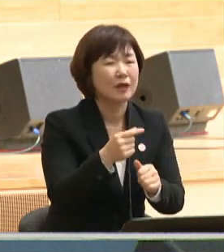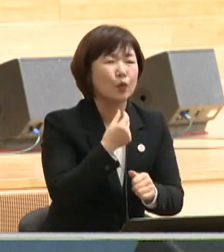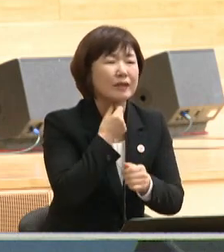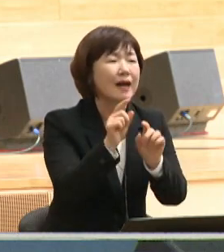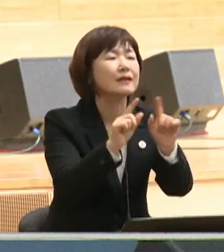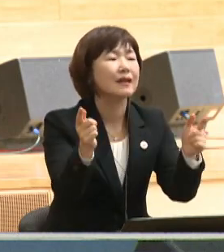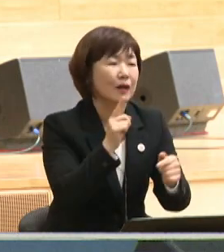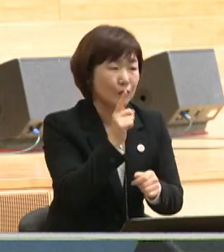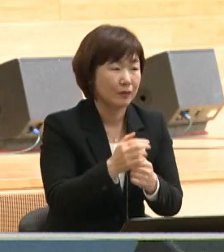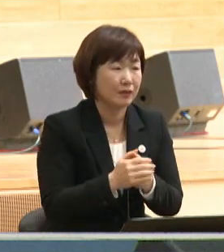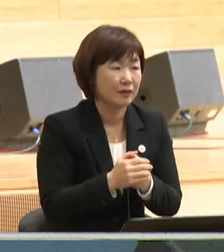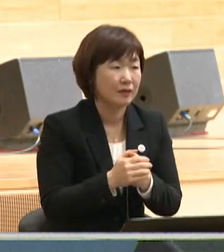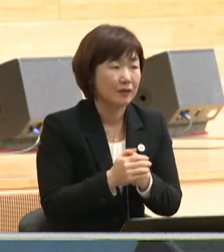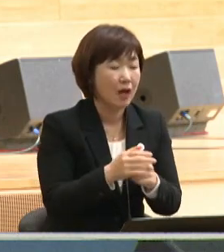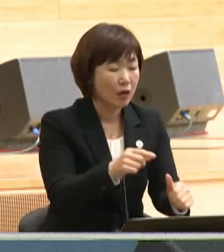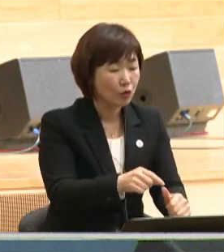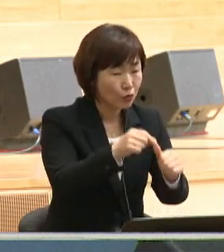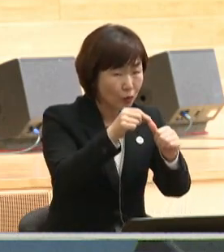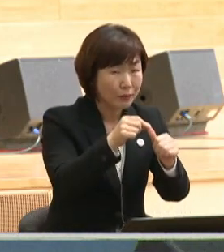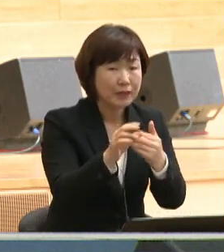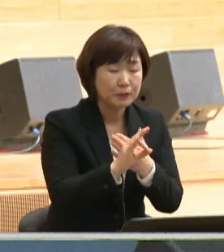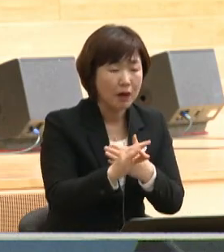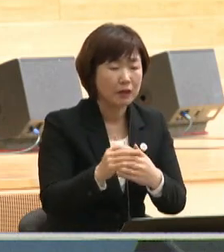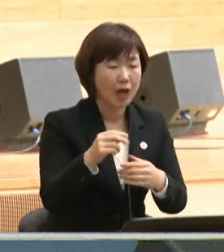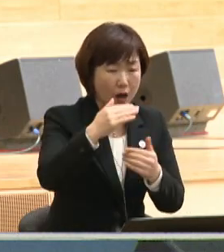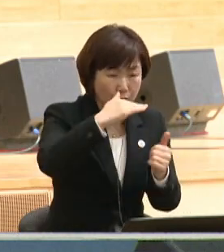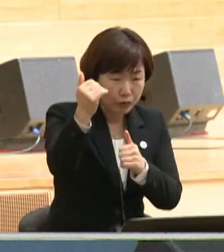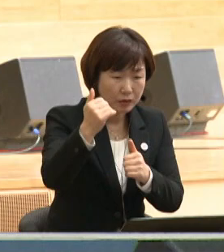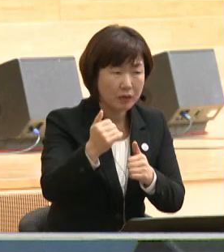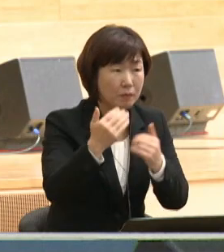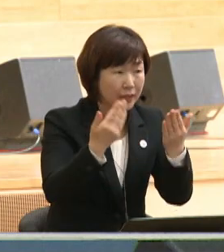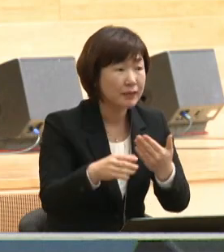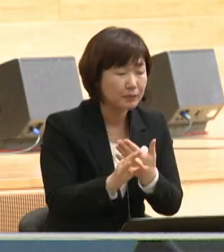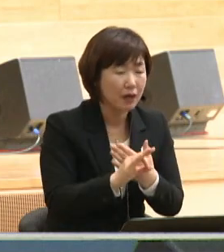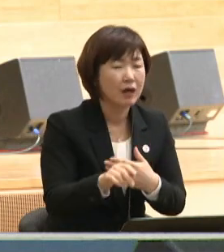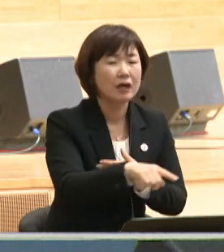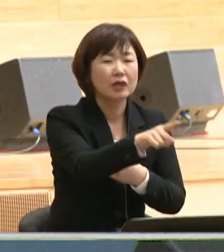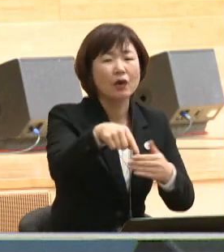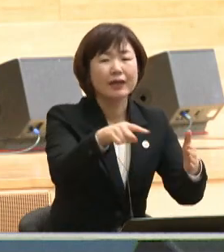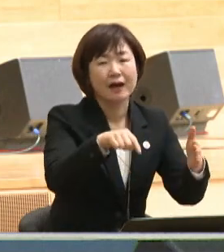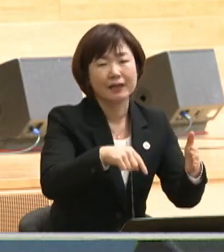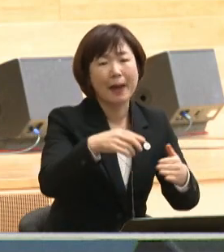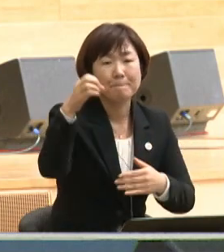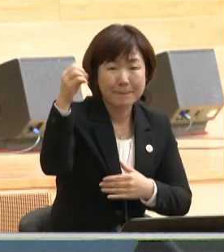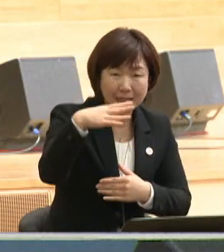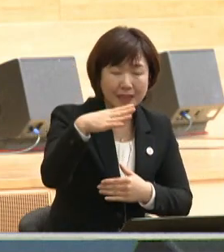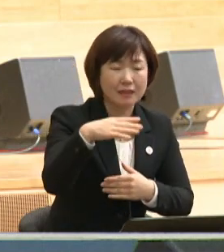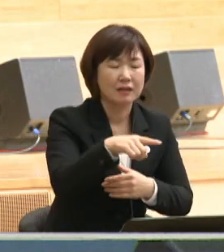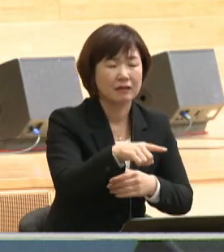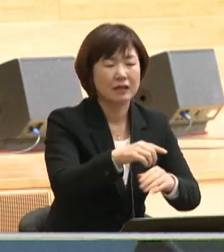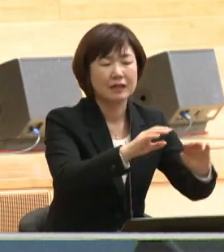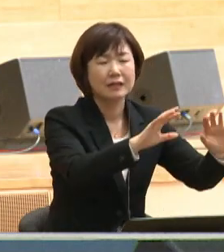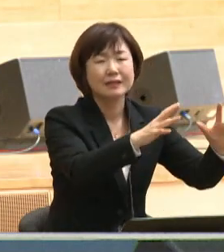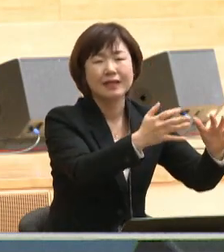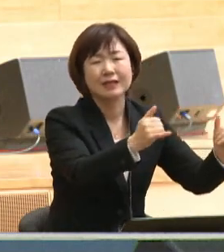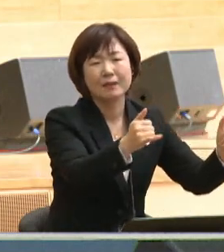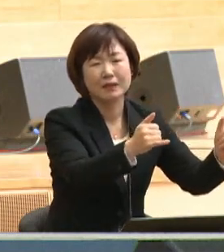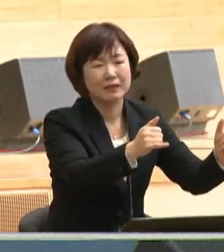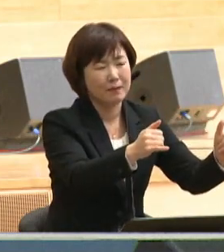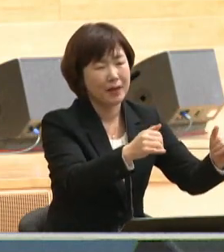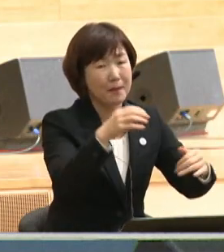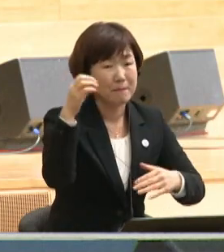원치 않으신다는 겁니다 구원받았으면 부르심을 입었으면 너희 안에 있는 그 빛 그 빛을 사람 앞에